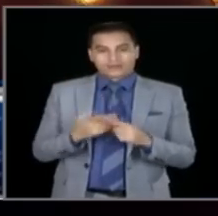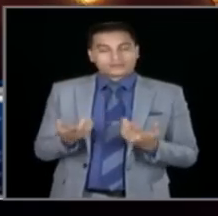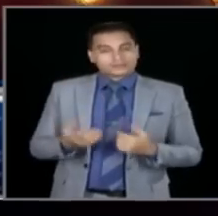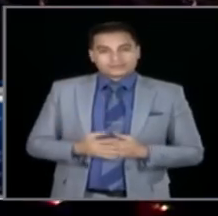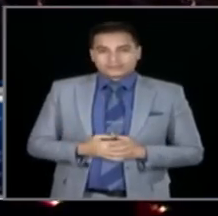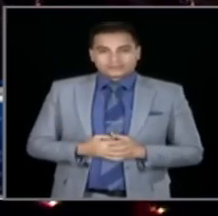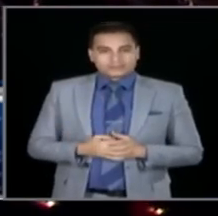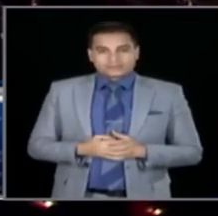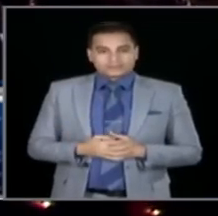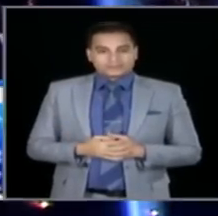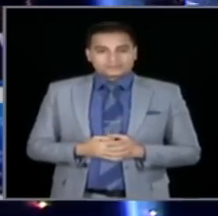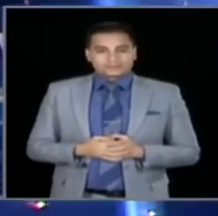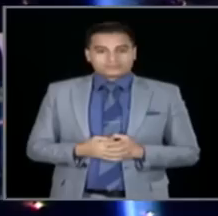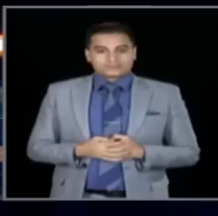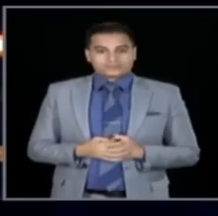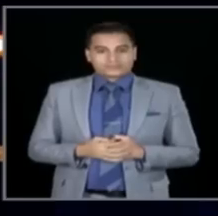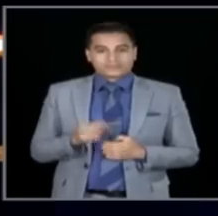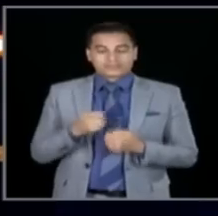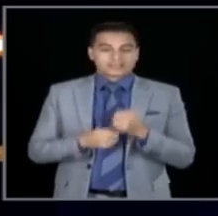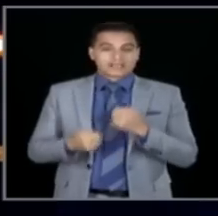خاطئه. زائد